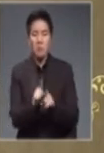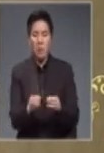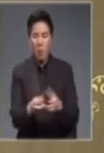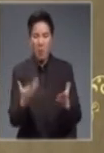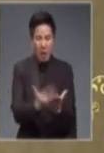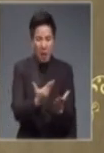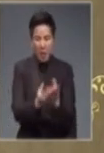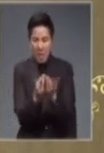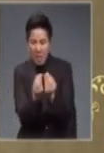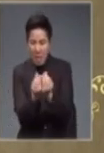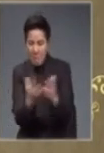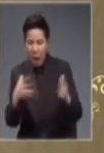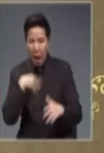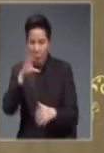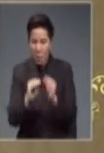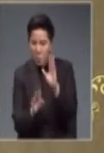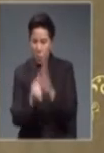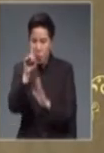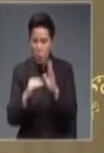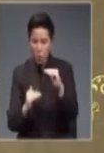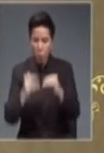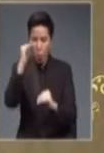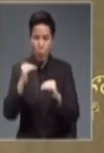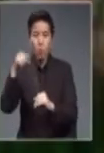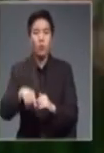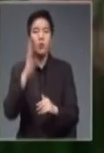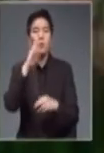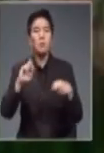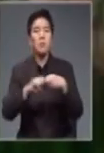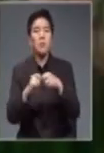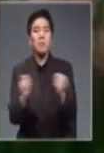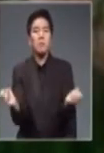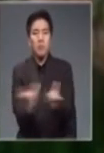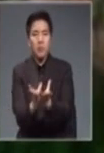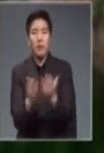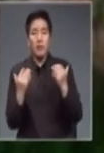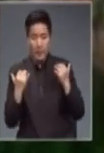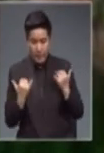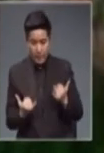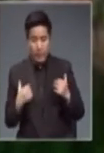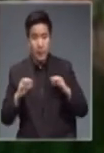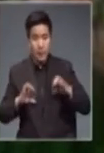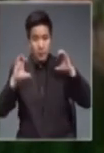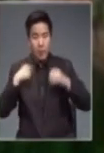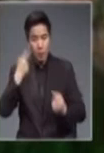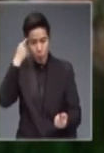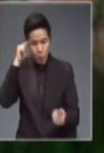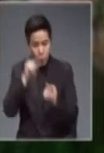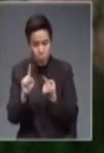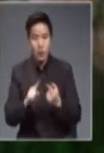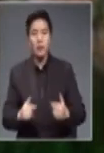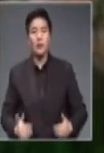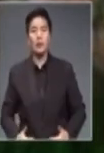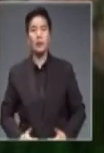รและไม่มีประสิทธิภาพอย่างที่ควรจะเป็นของระดับนโยบายในการกำกับดูแลหรือขาดการเอาใจใส่สนับสนุนในการ